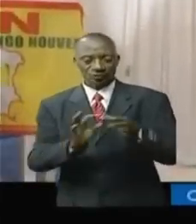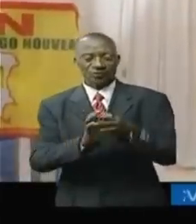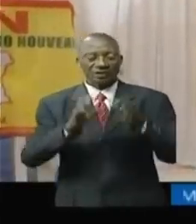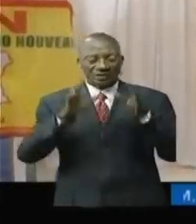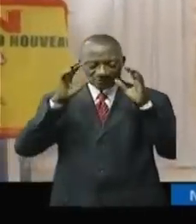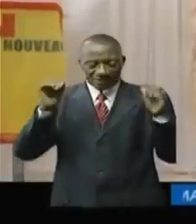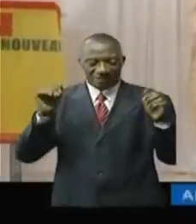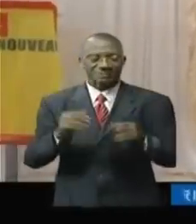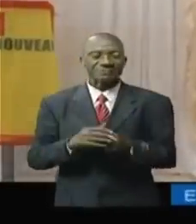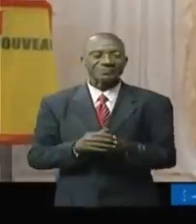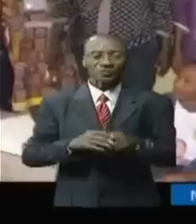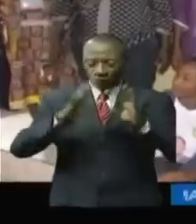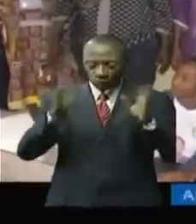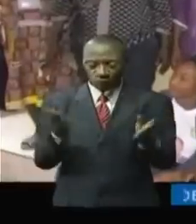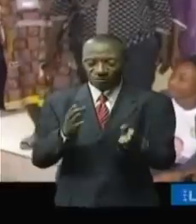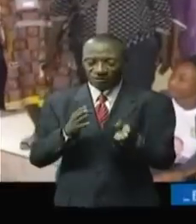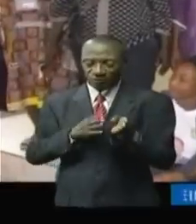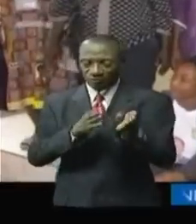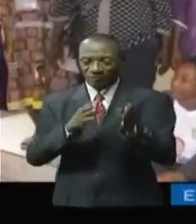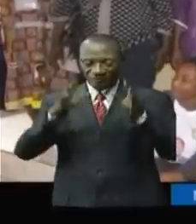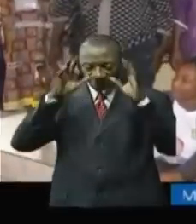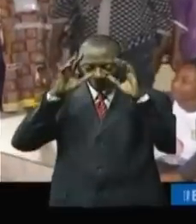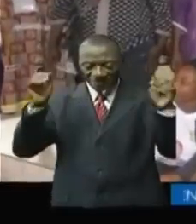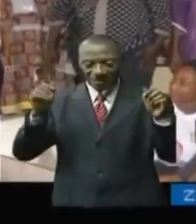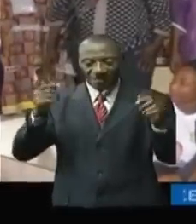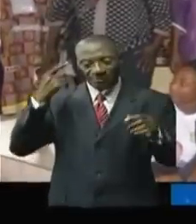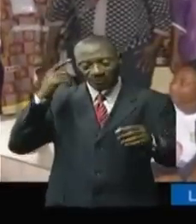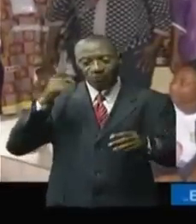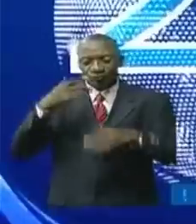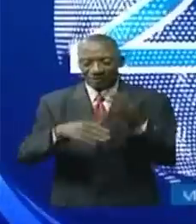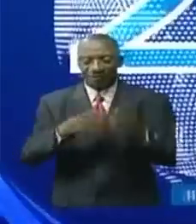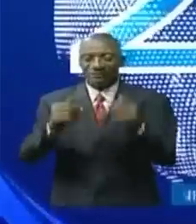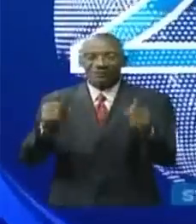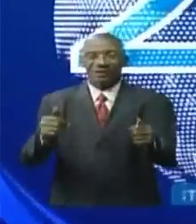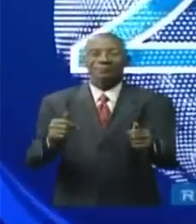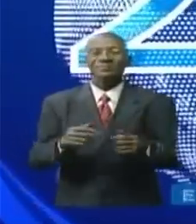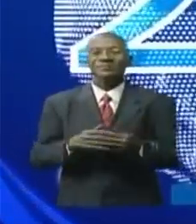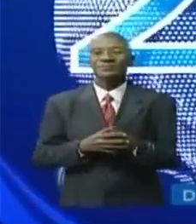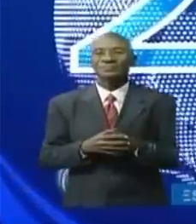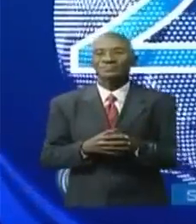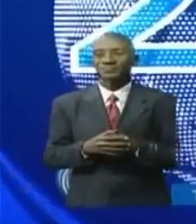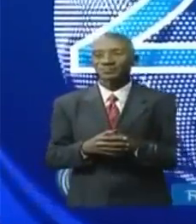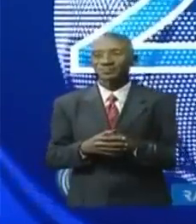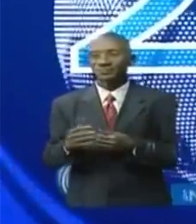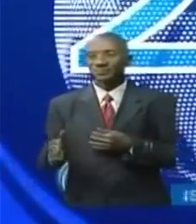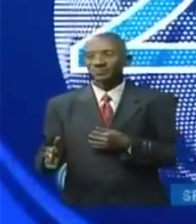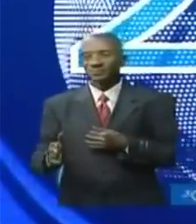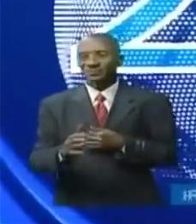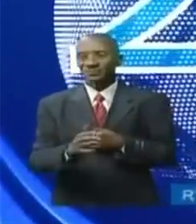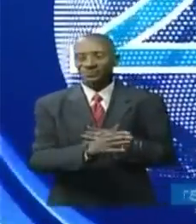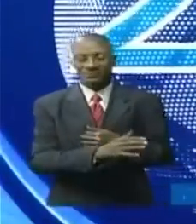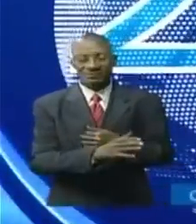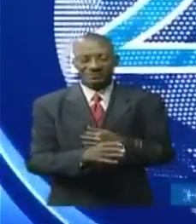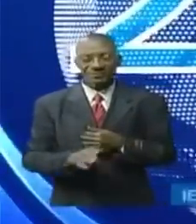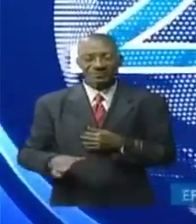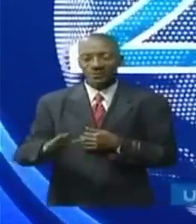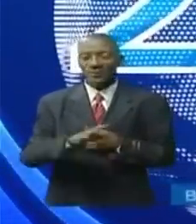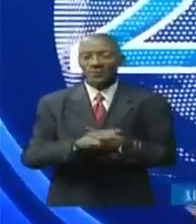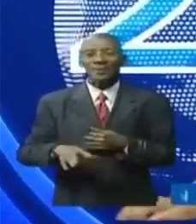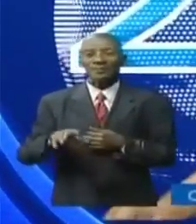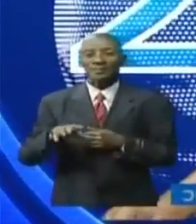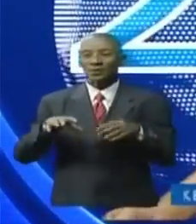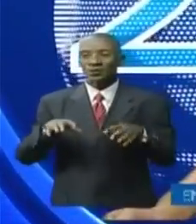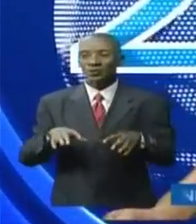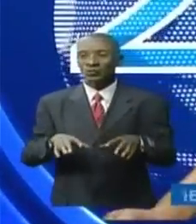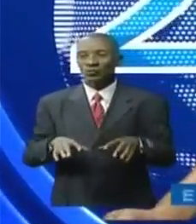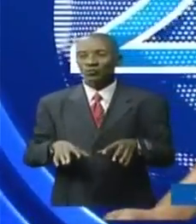les chefs de l'État, la RDC sortira victorieuse. La participation de la République démocratique du Congo